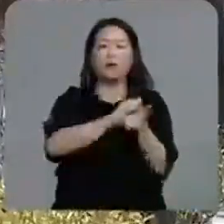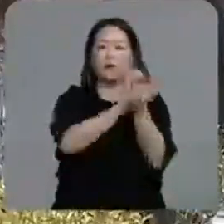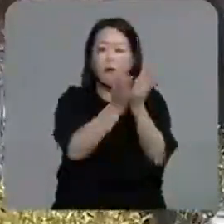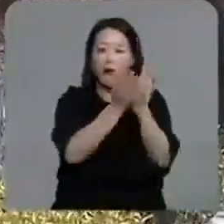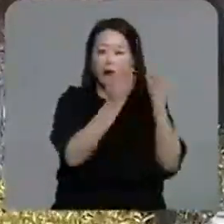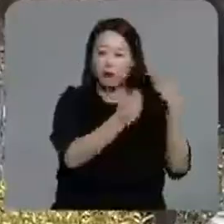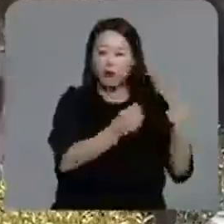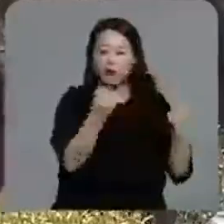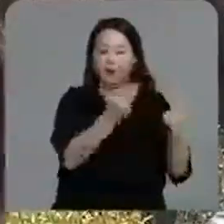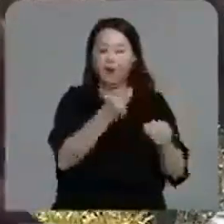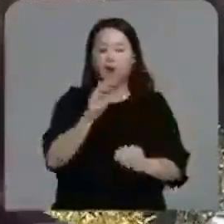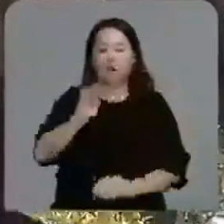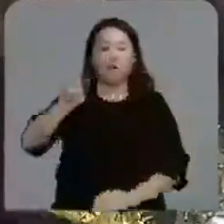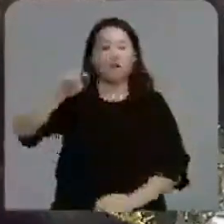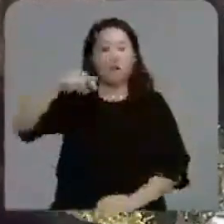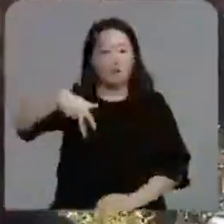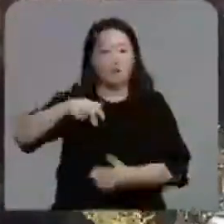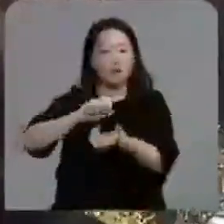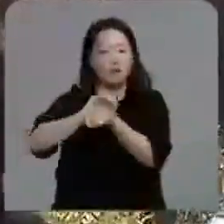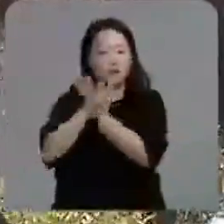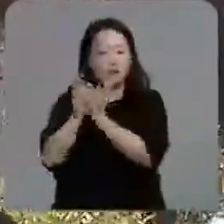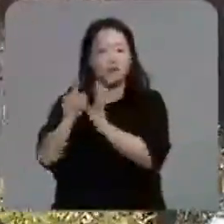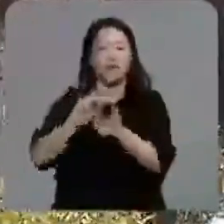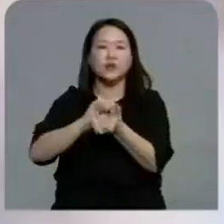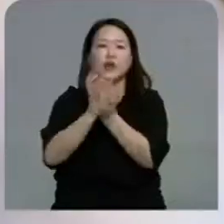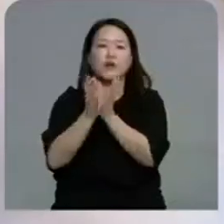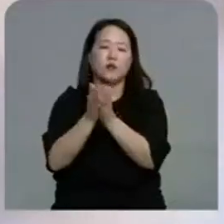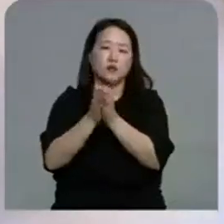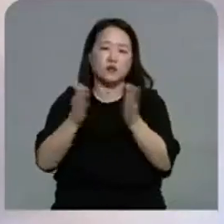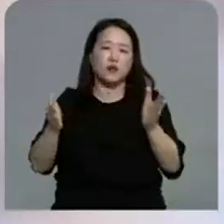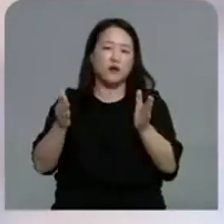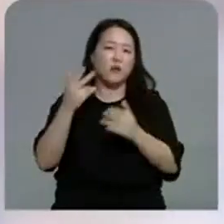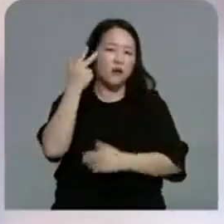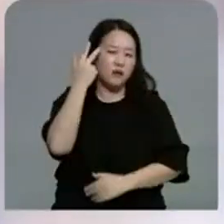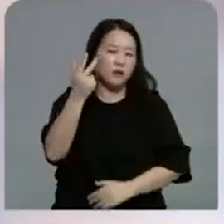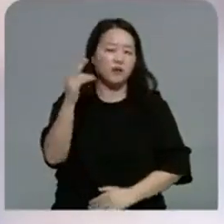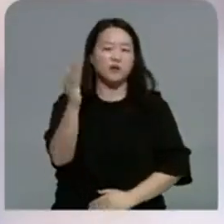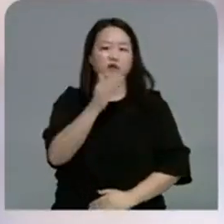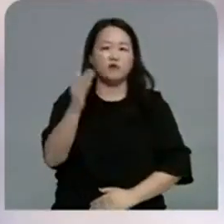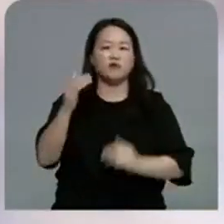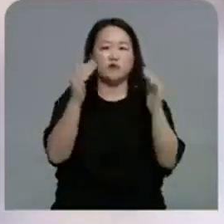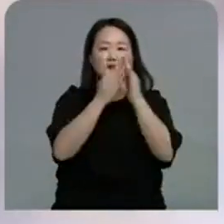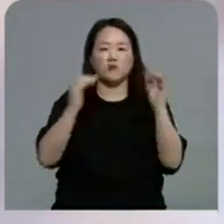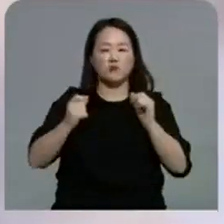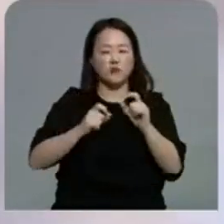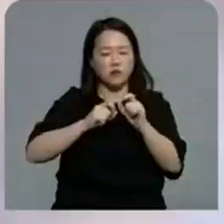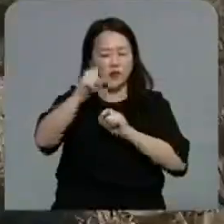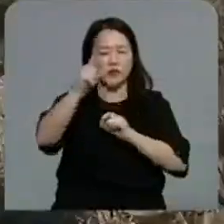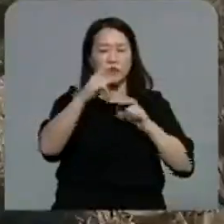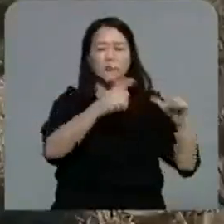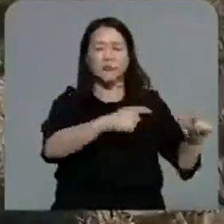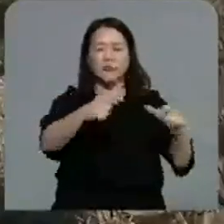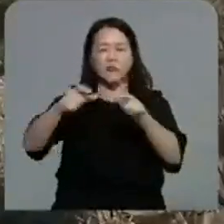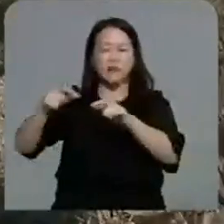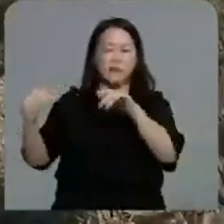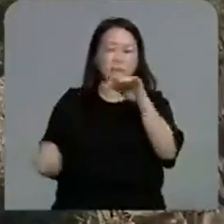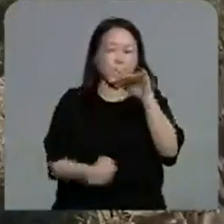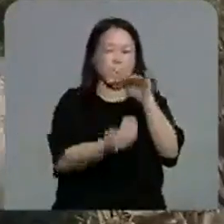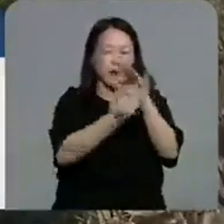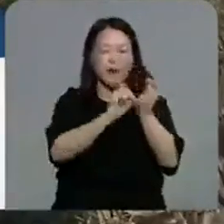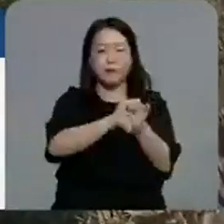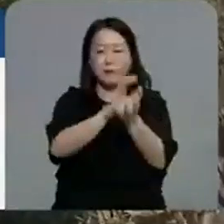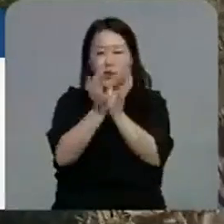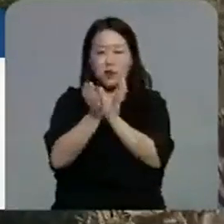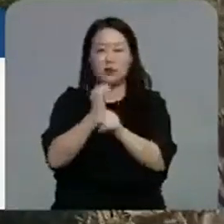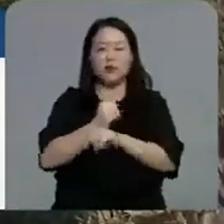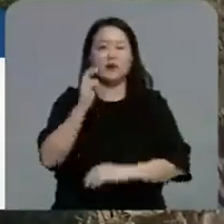벚꽃도 개화를 시작해 다음 주부터는 전북 대부분 지역에서 절정에 이를 것으로 예측됩니다. 우리 지역 매화,